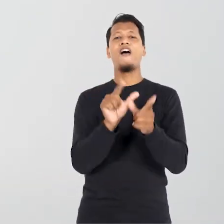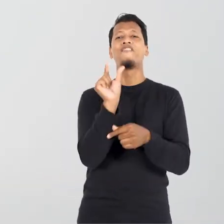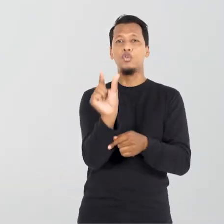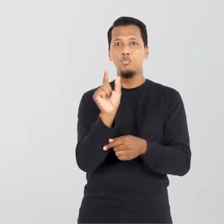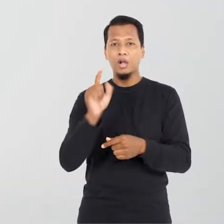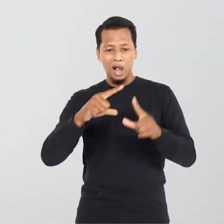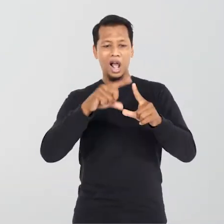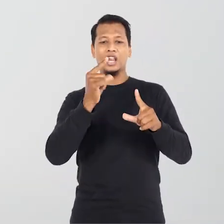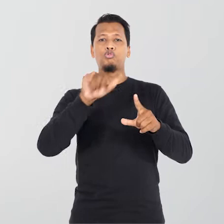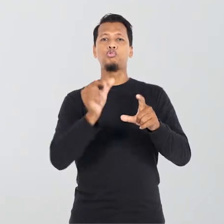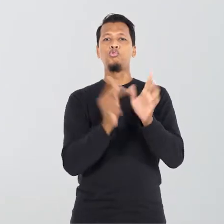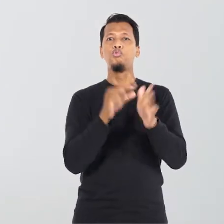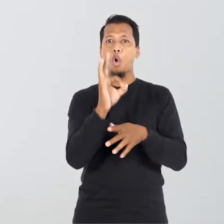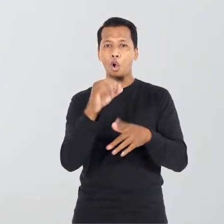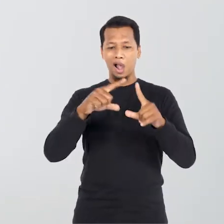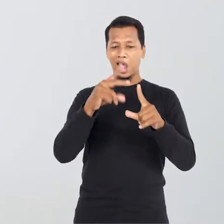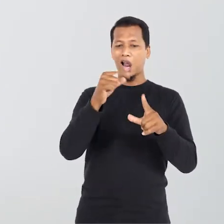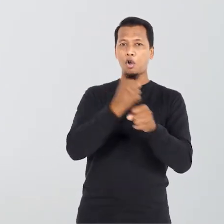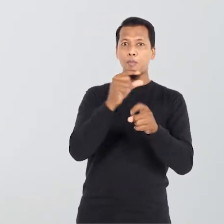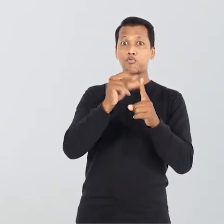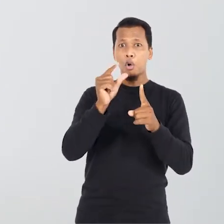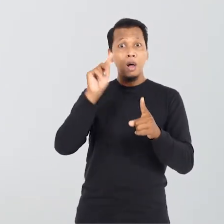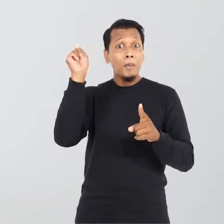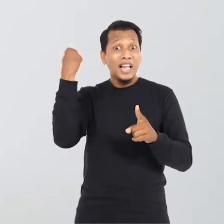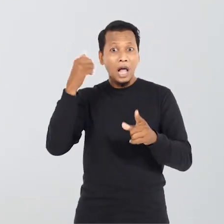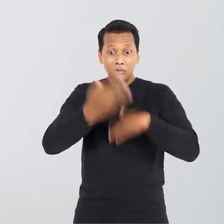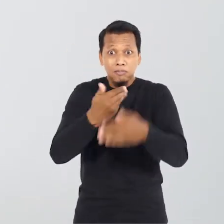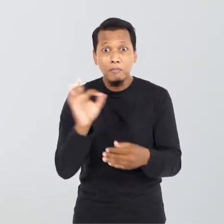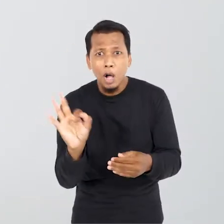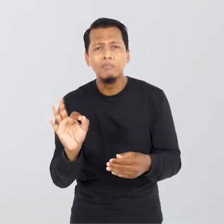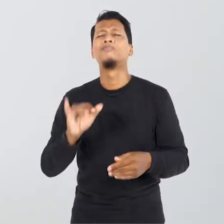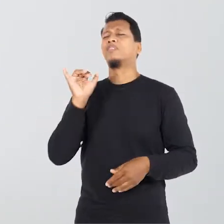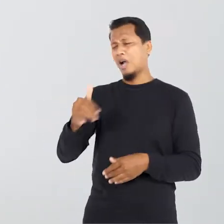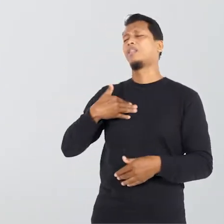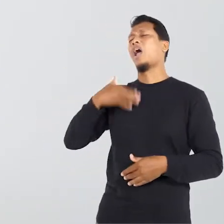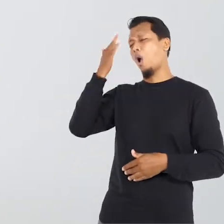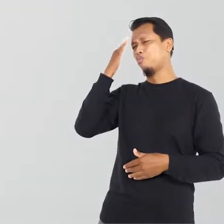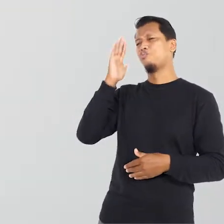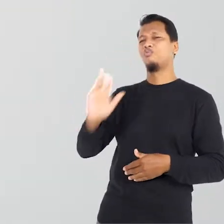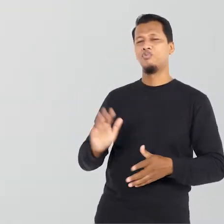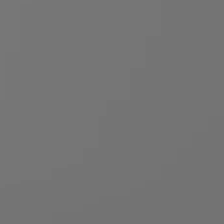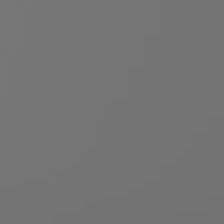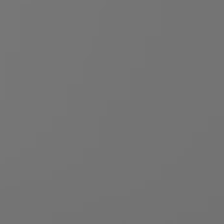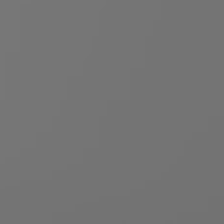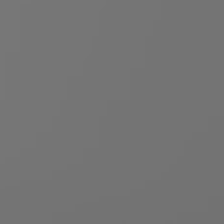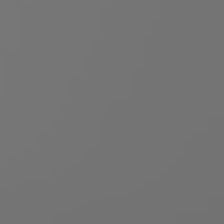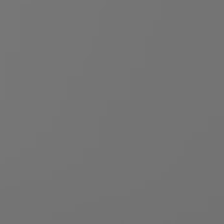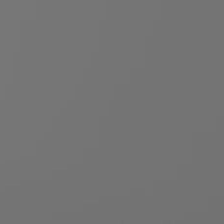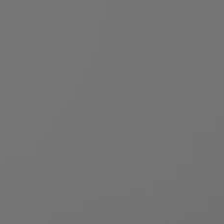ada Arjuno, terus kayak ada Hargopuro, itu belum dikelola sama pemerintah.